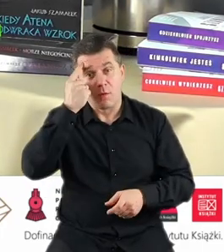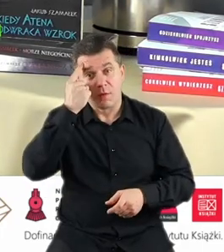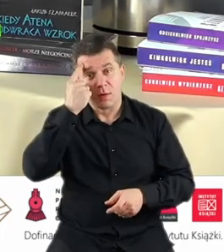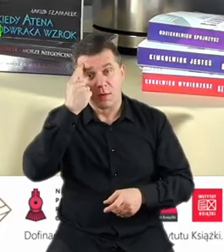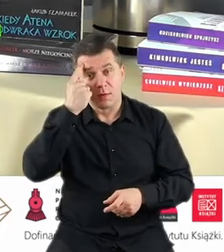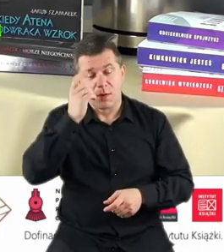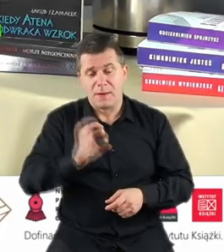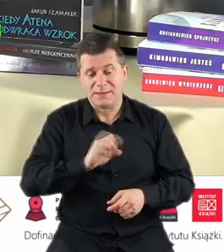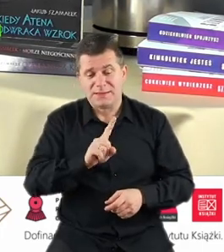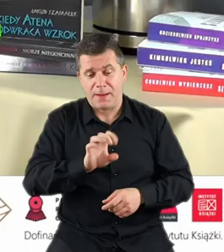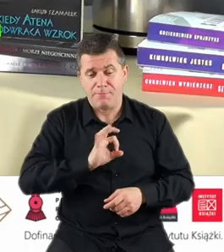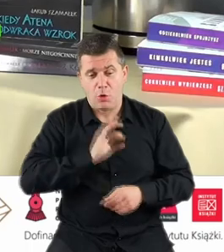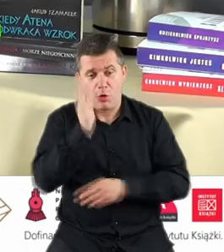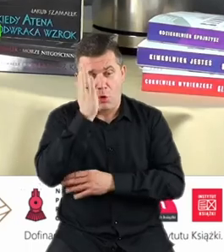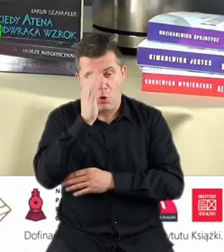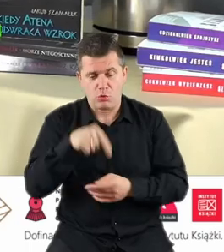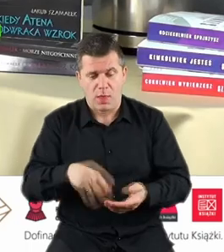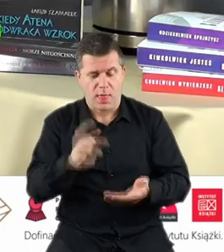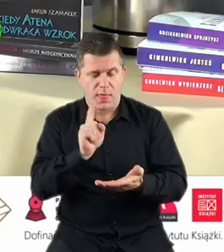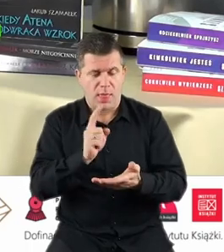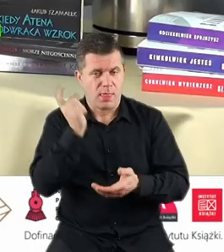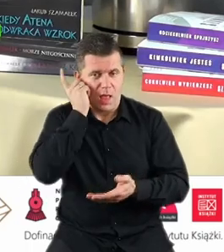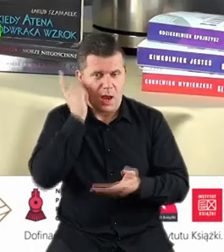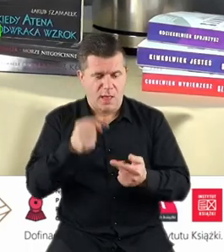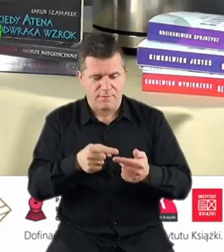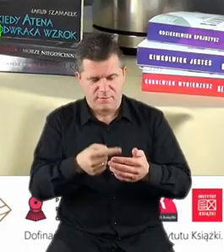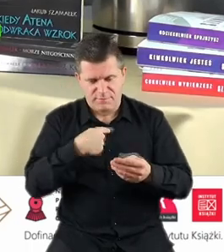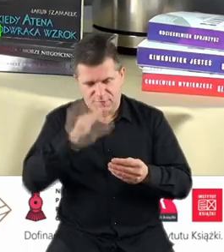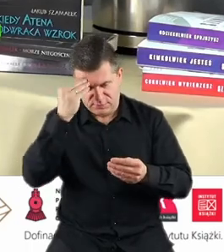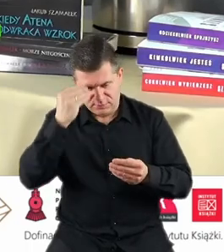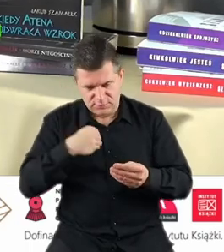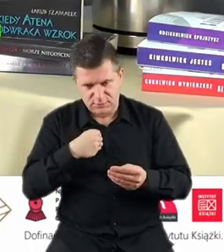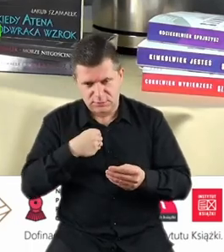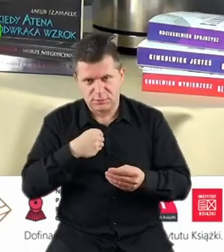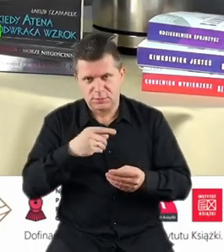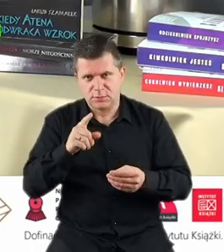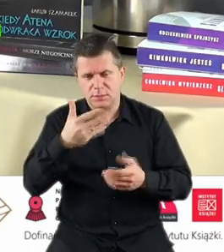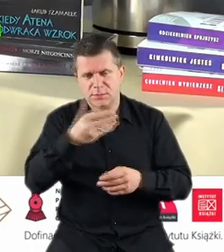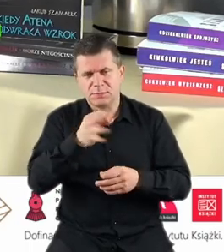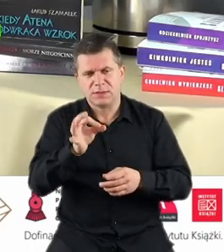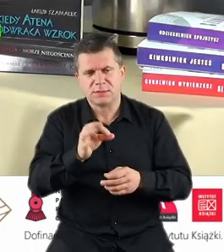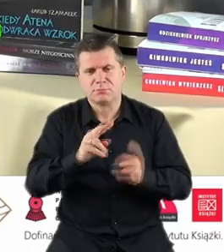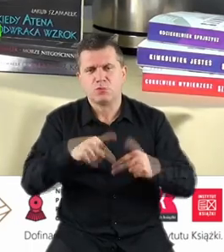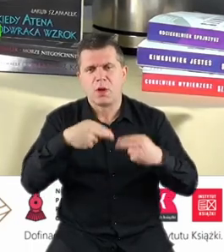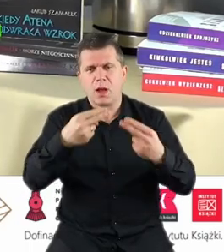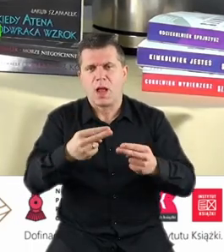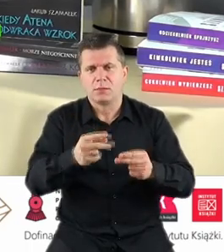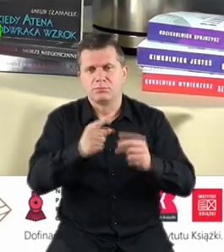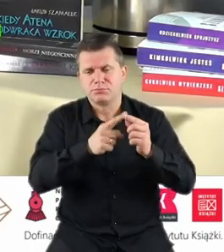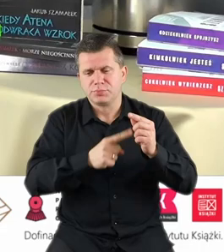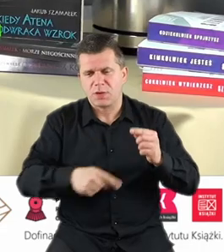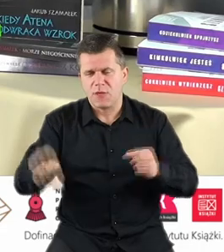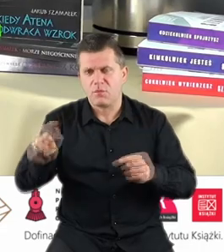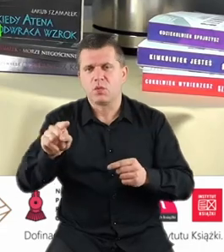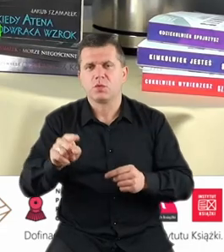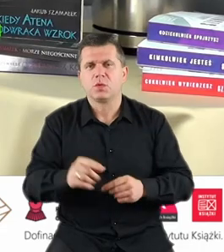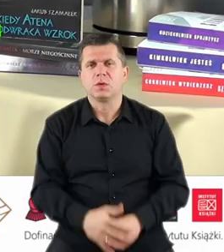będzie działo za moim oknem, to mój telefon wysyłał sygnał do masztu przekaźnikowego, który potem kablem szedł